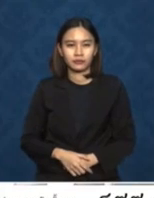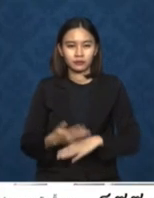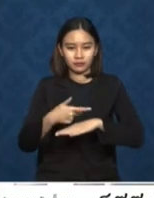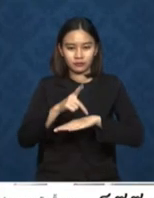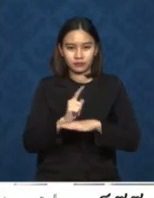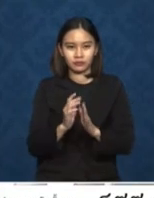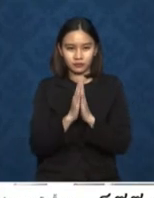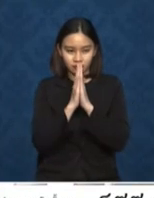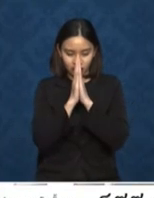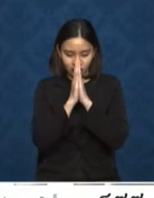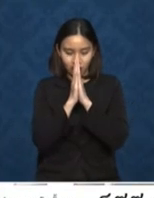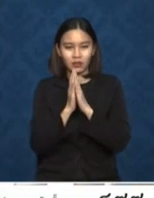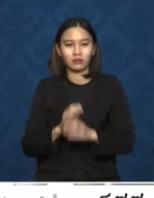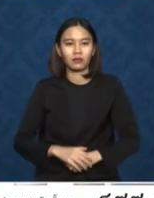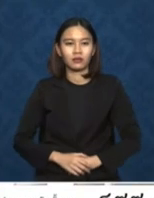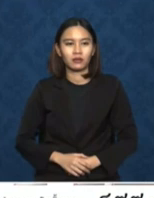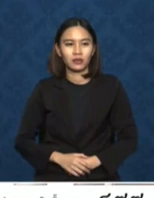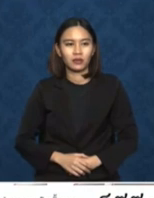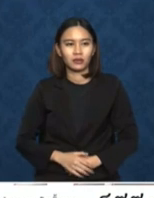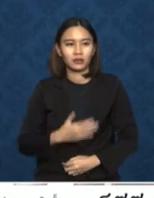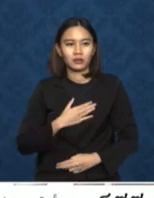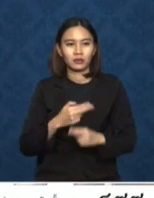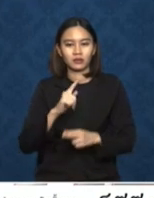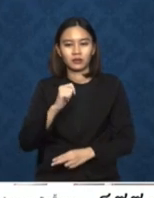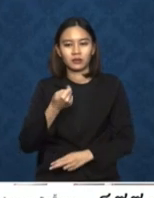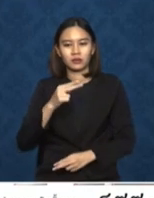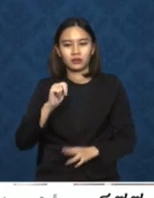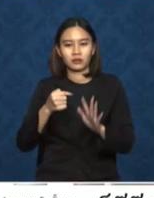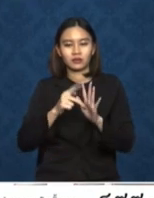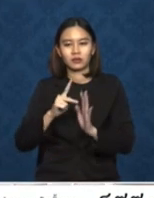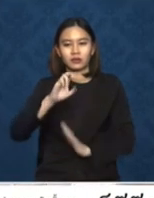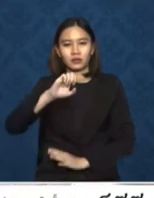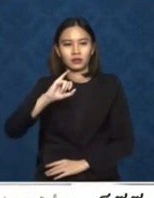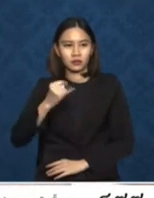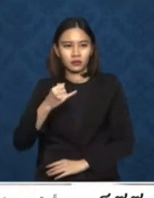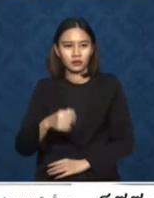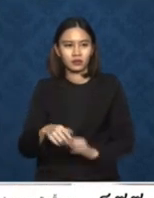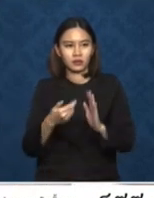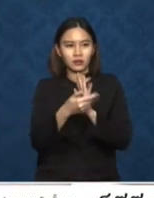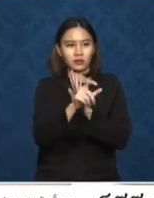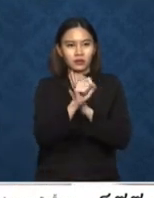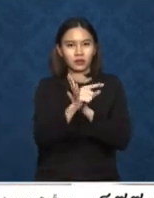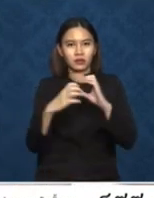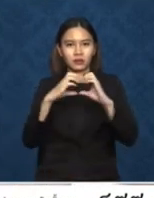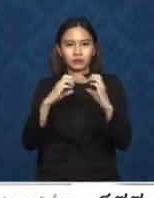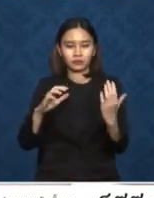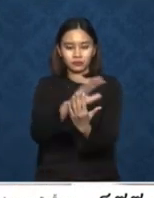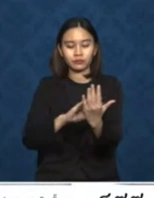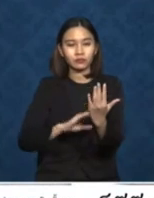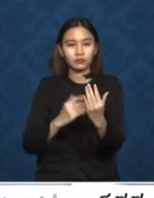กับเรธรธานสภาทธิกรบกัผมธนายกปแยบุญชัย สมาชิสภาพูดแทนะสอนจัหศรษเกต 3 ภาคภูิจัไทย